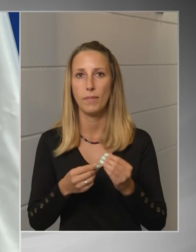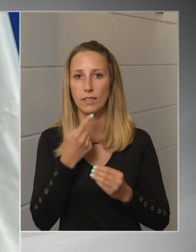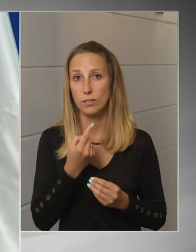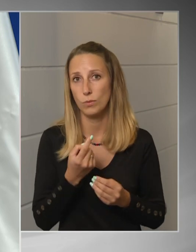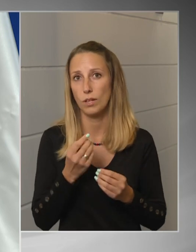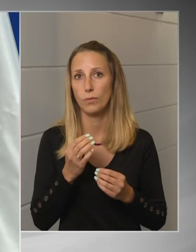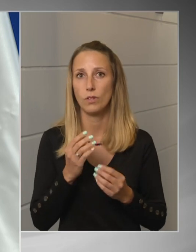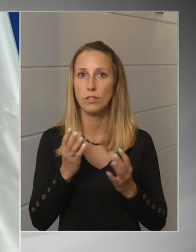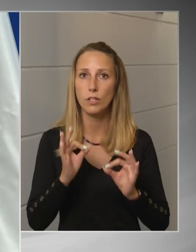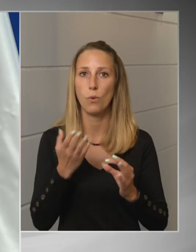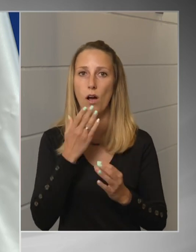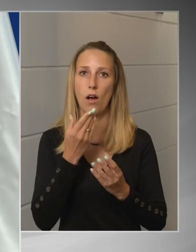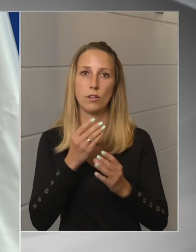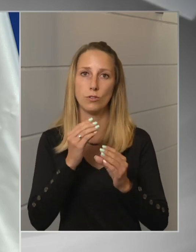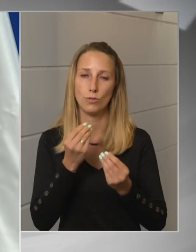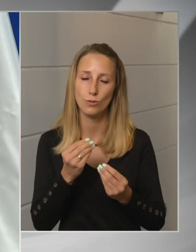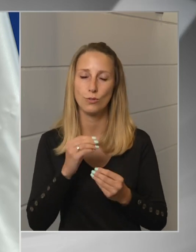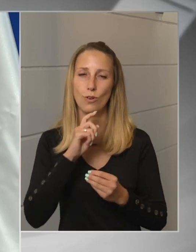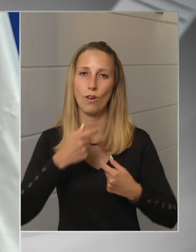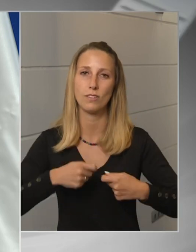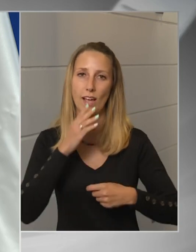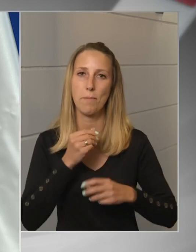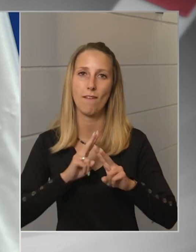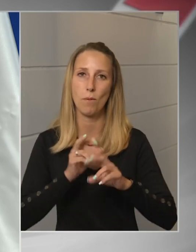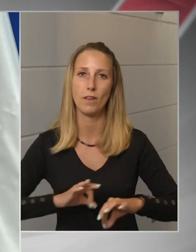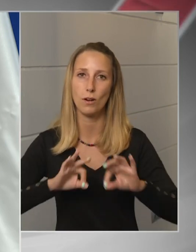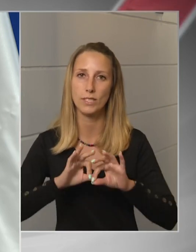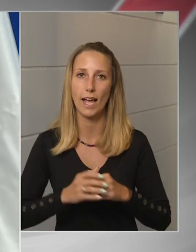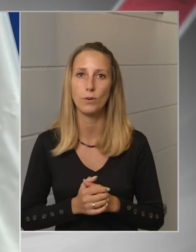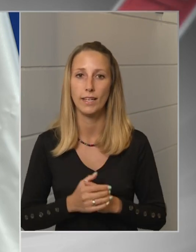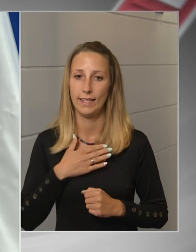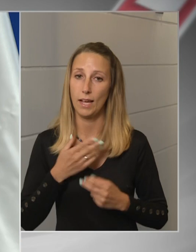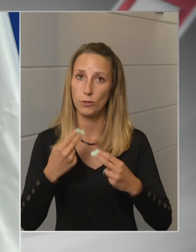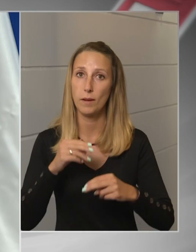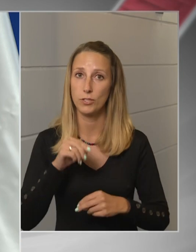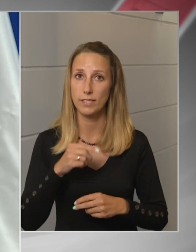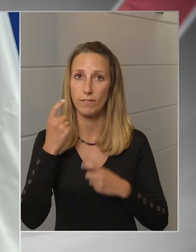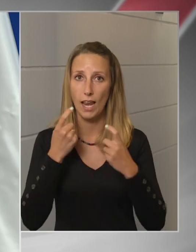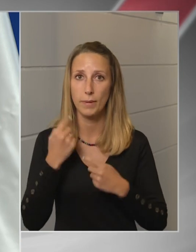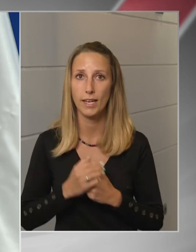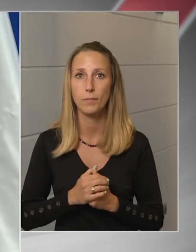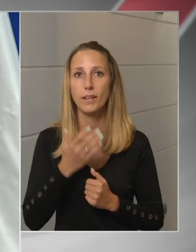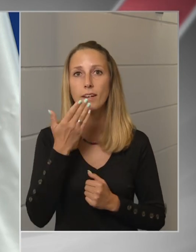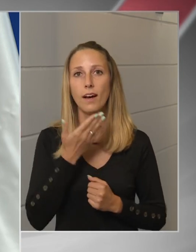sok gazdag ember van Magyarországon. És nekem továbbra is ez a véleményem. És hogyha